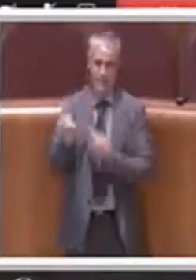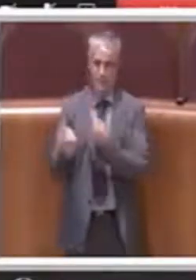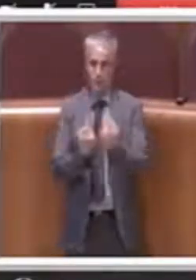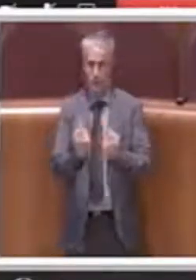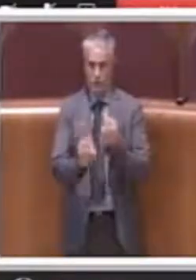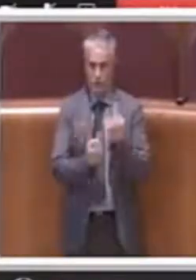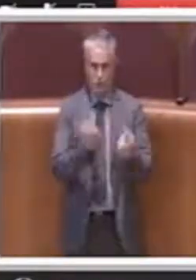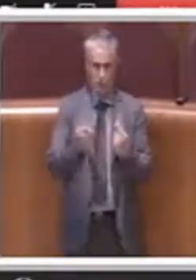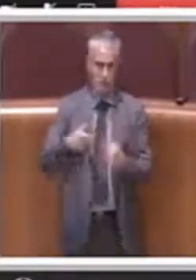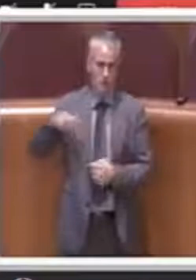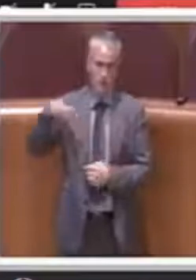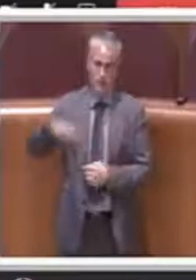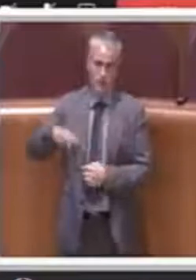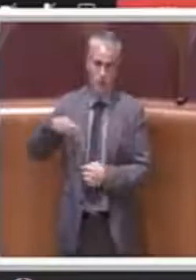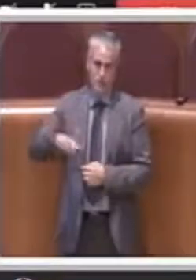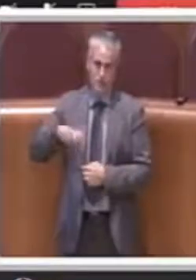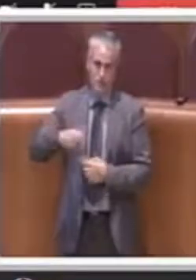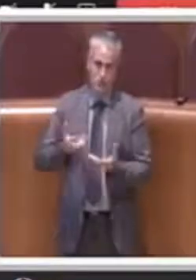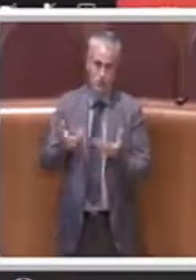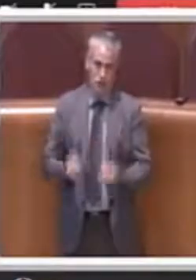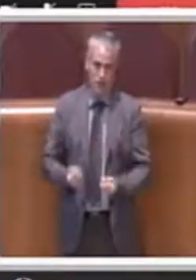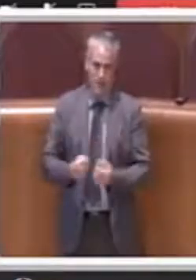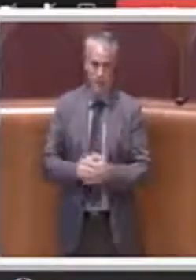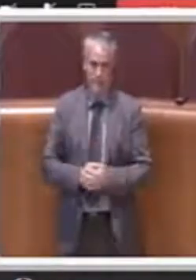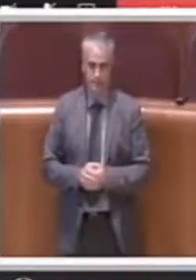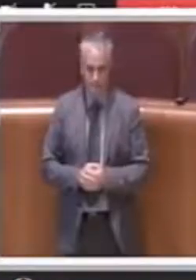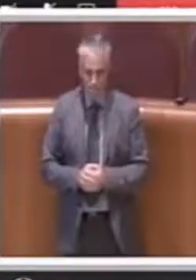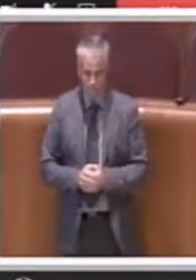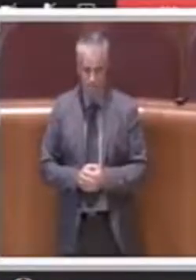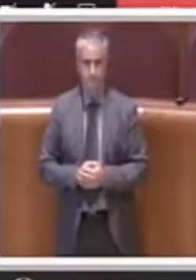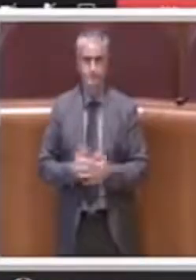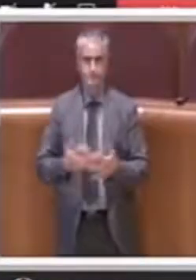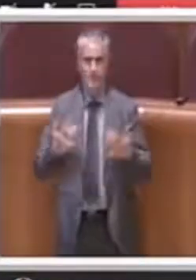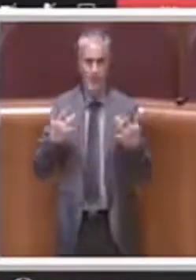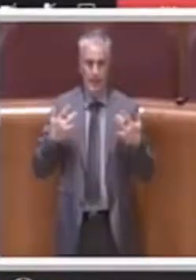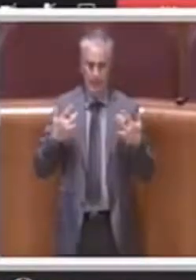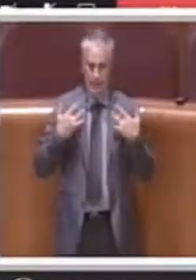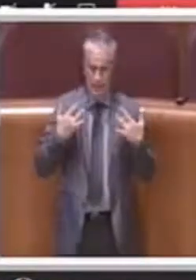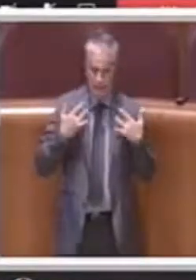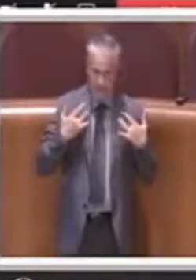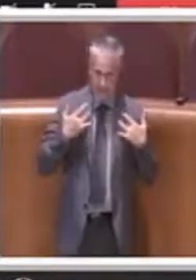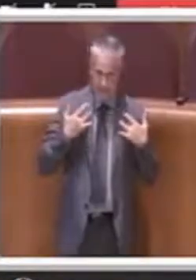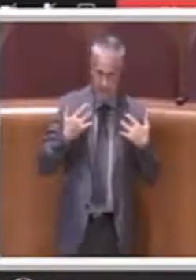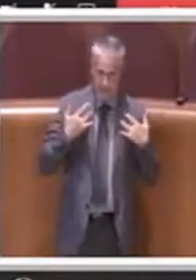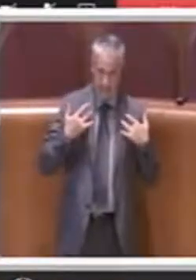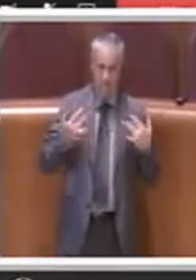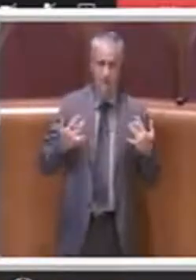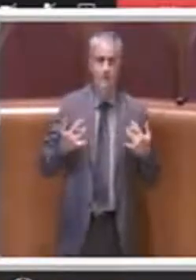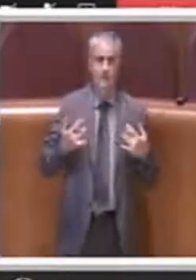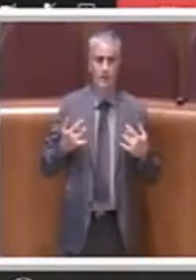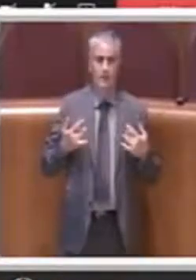e necessariamente essere adottate. Grazie ovviamente per la possibilità.